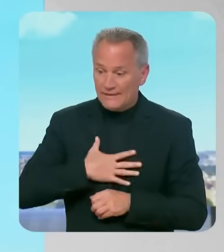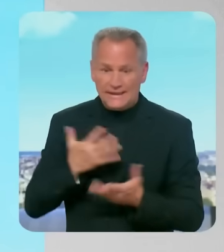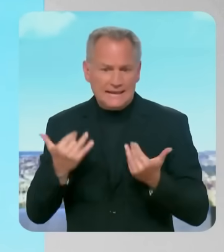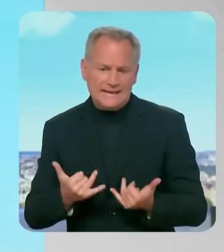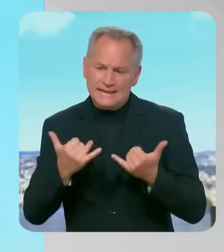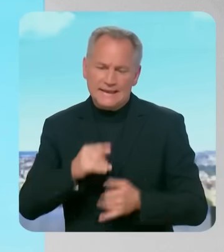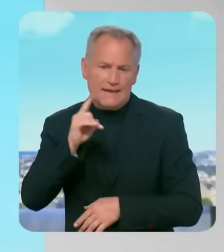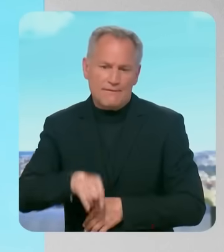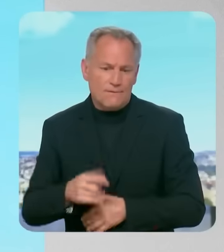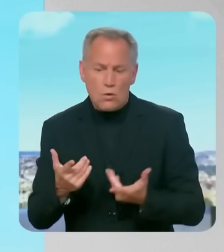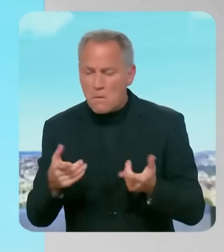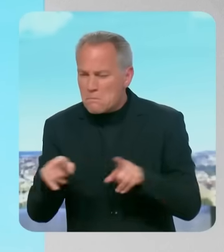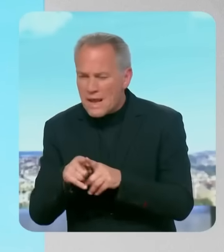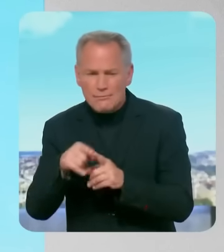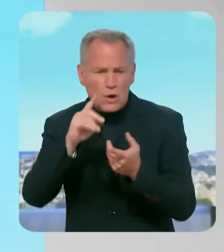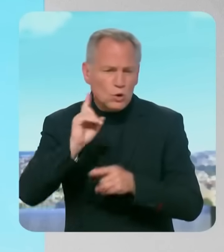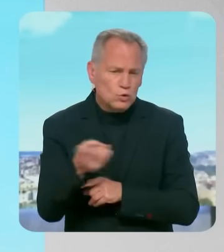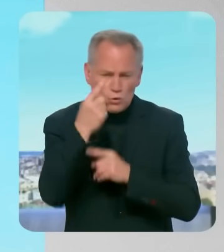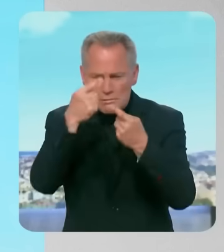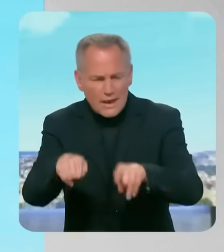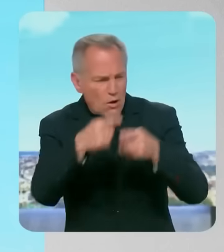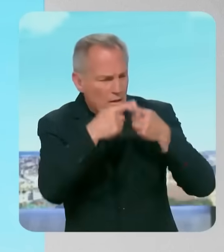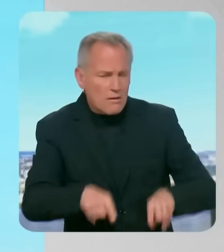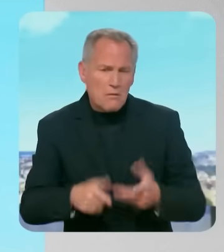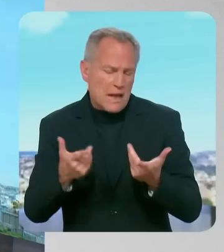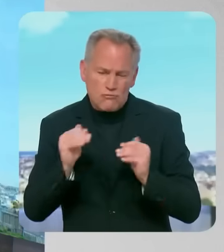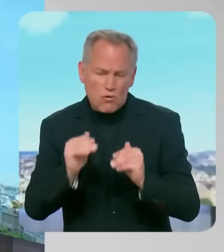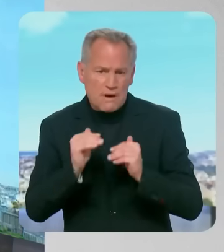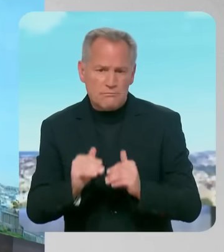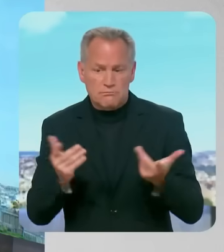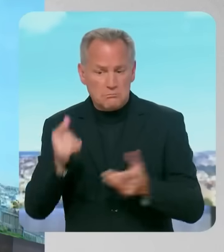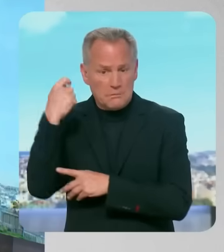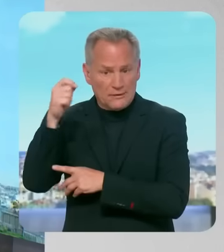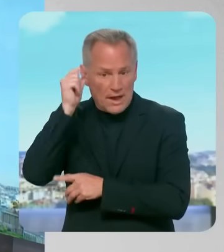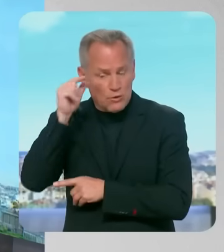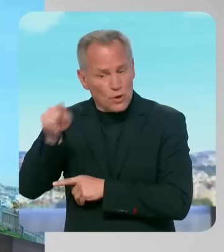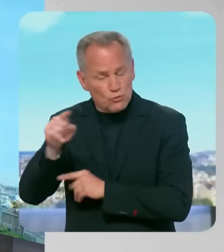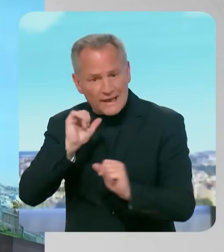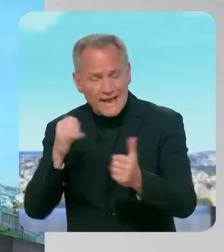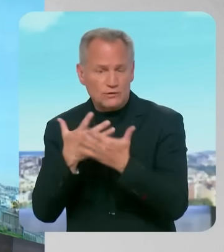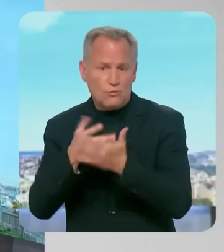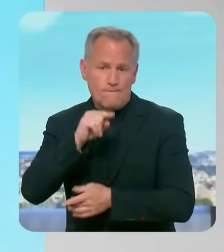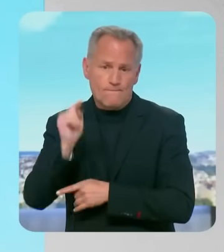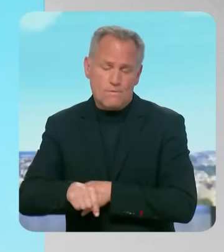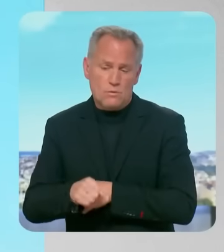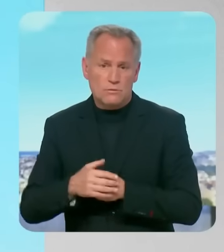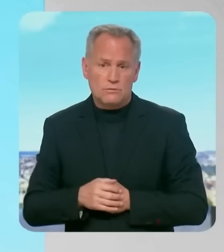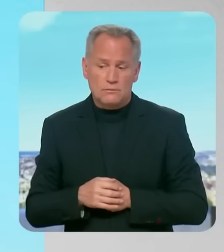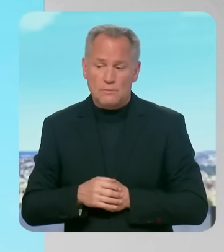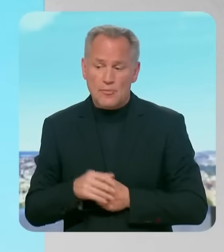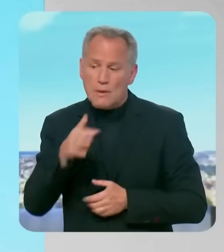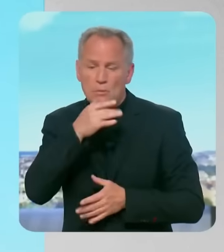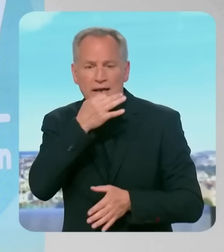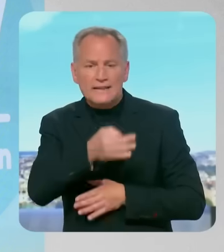à la hauteur, quels que soient les désaccords que l'on puisse avoir avec nous. Et le président de la République doit réagir. Il ne doit pas seulement dire « Oui, chacun peut